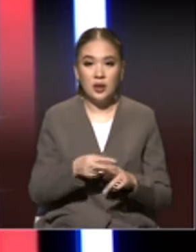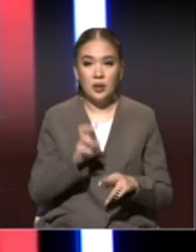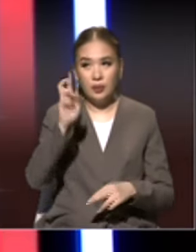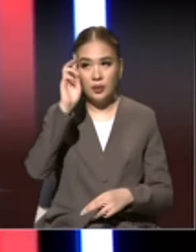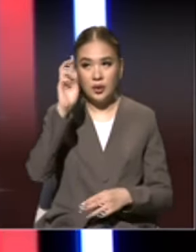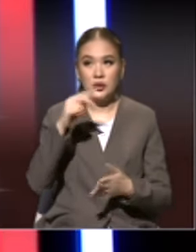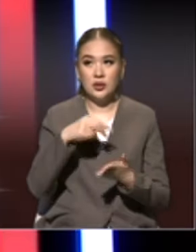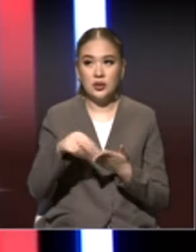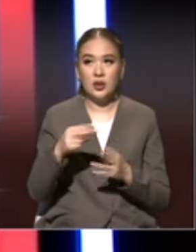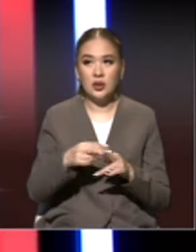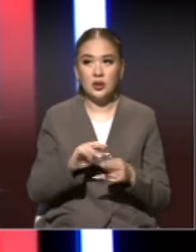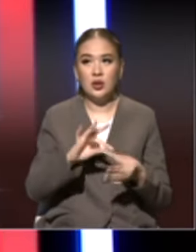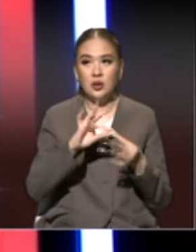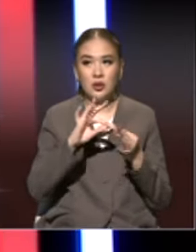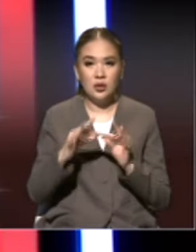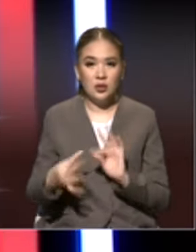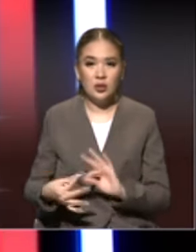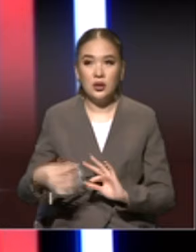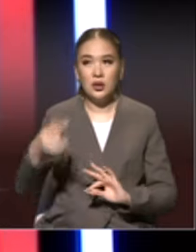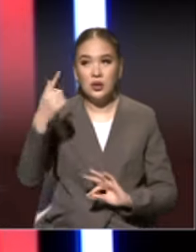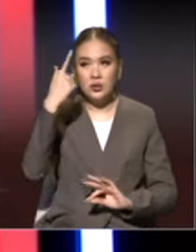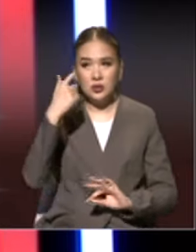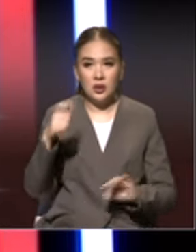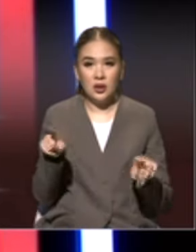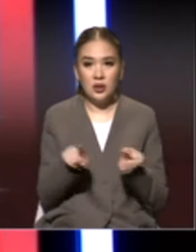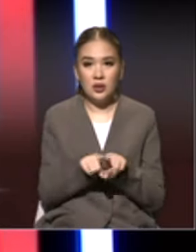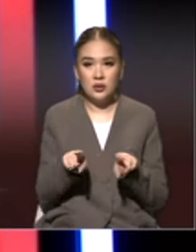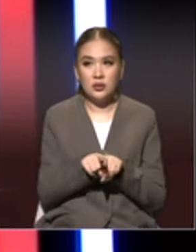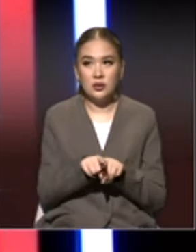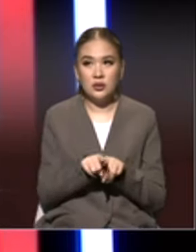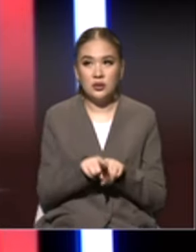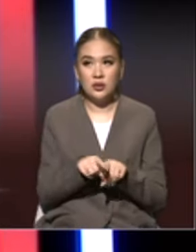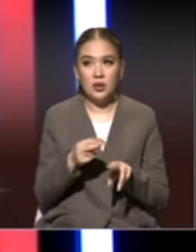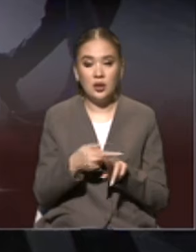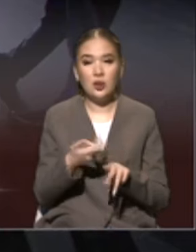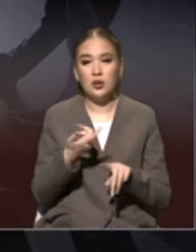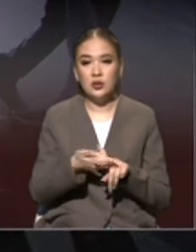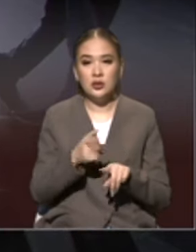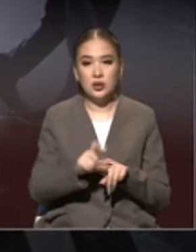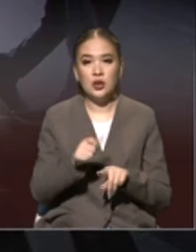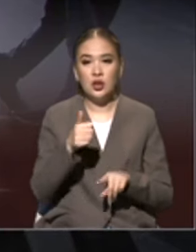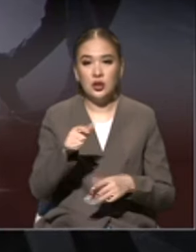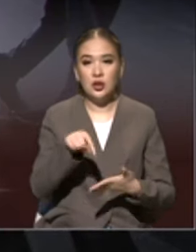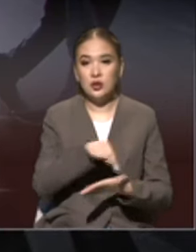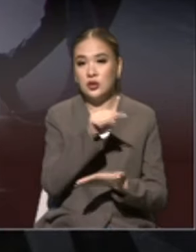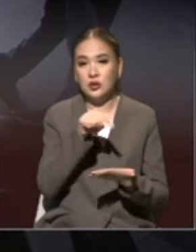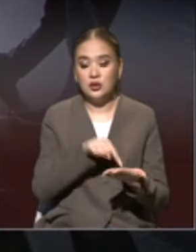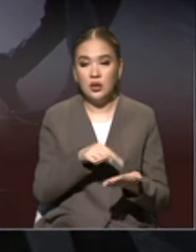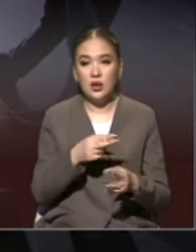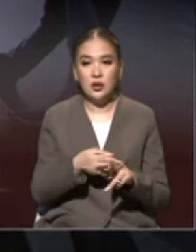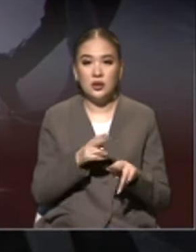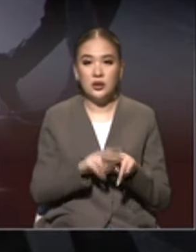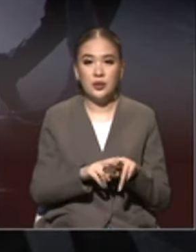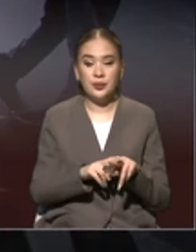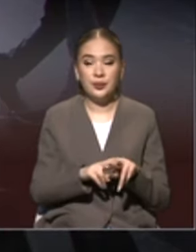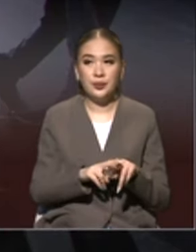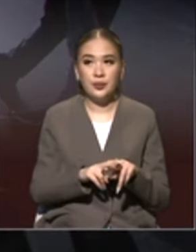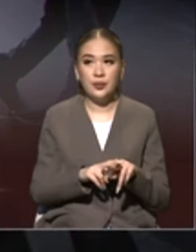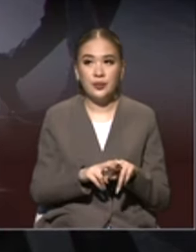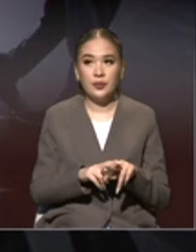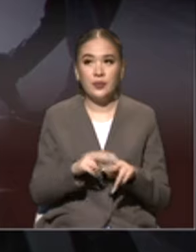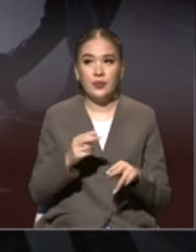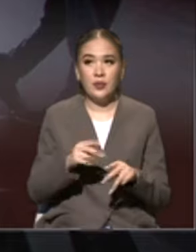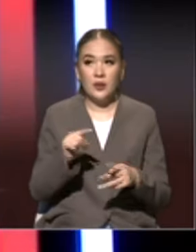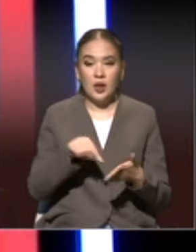сатып алудың бүгін шүгесін бес саусағындай білетін адам сияқты. Мейрамбек мырза, өте жақсы сұрақ. Өте орынды. Сауатты көрермендерімізден